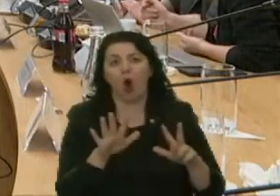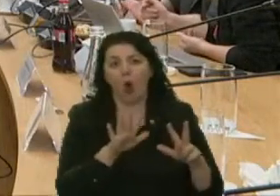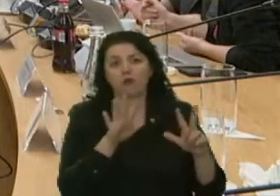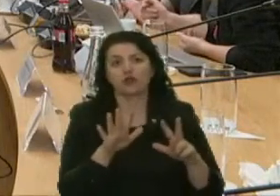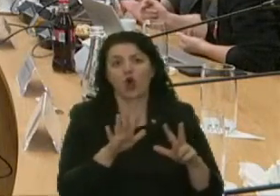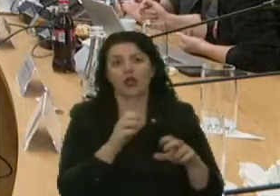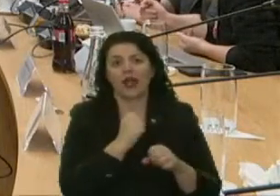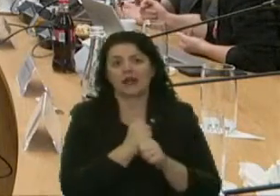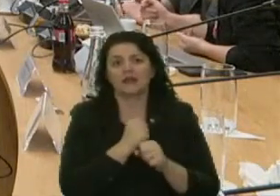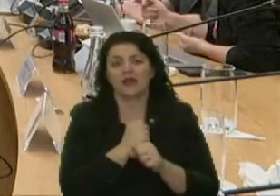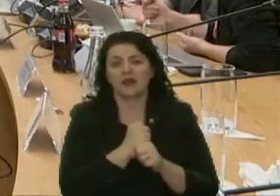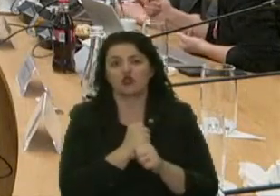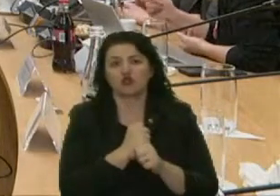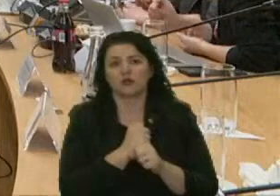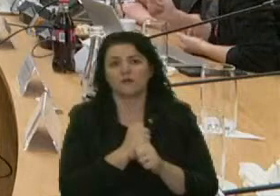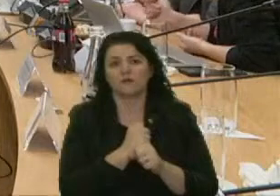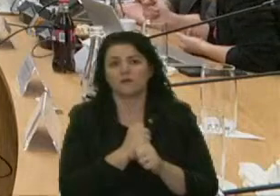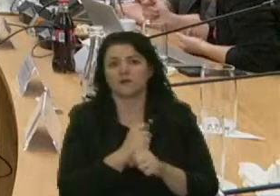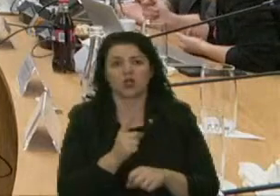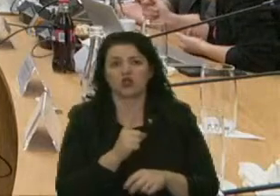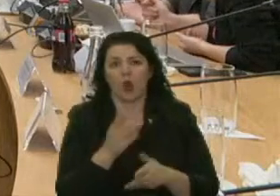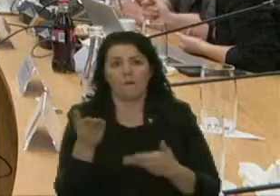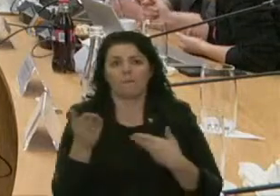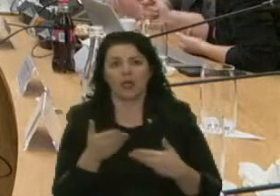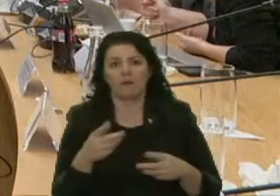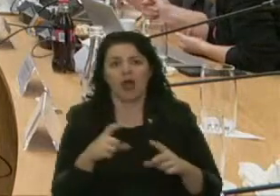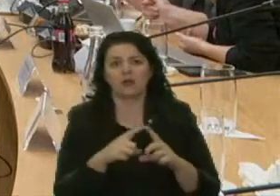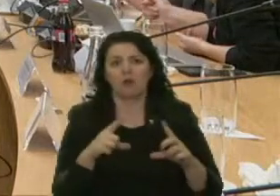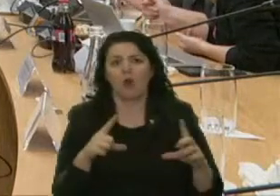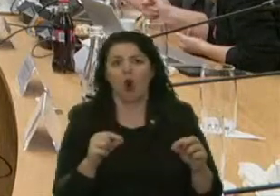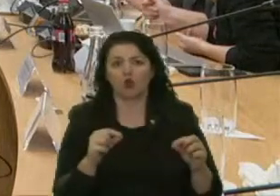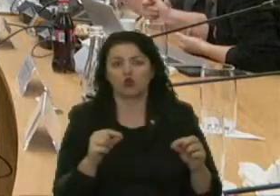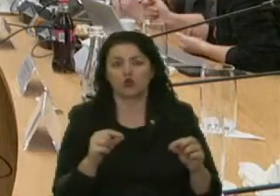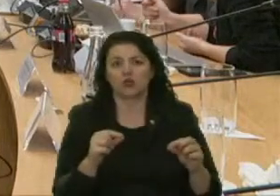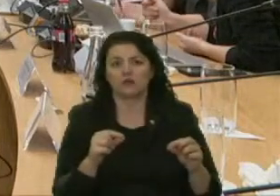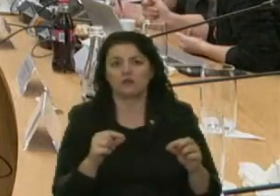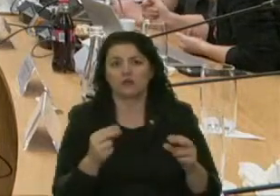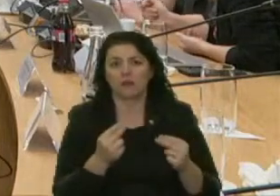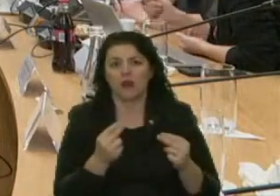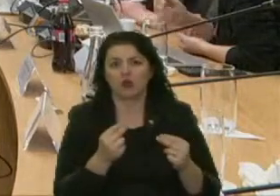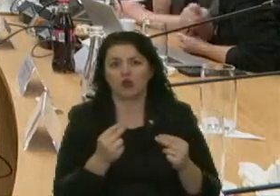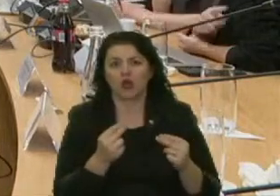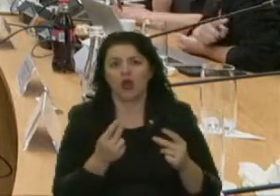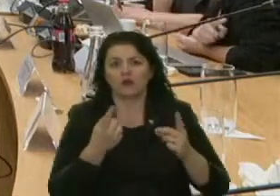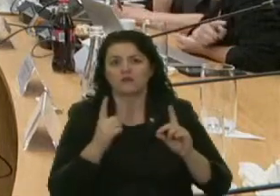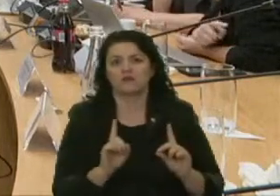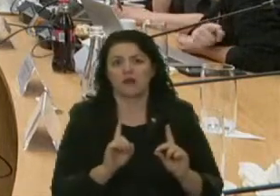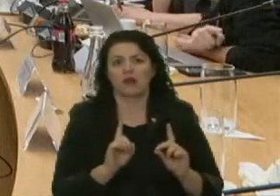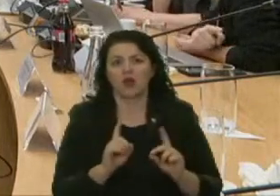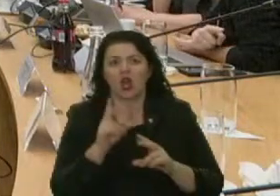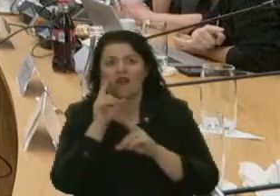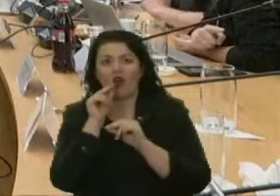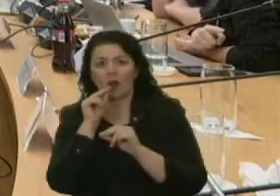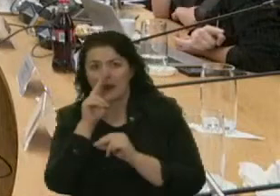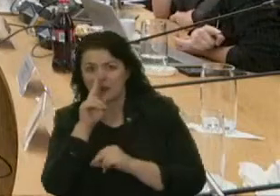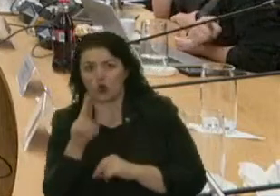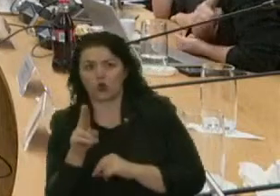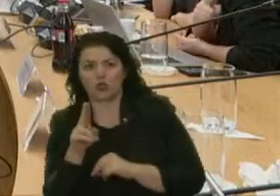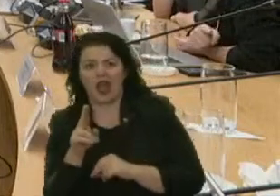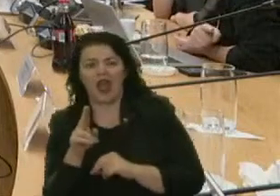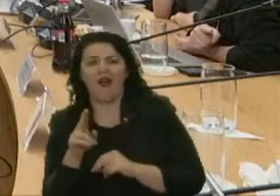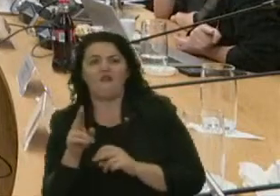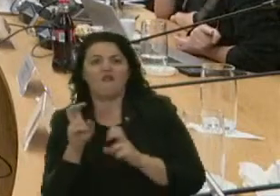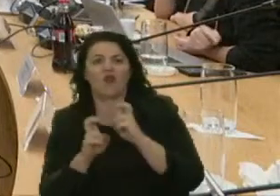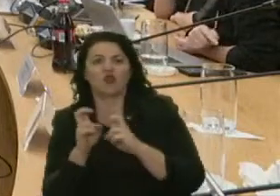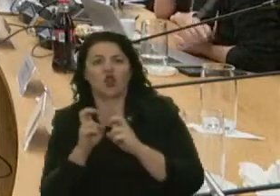la serviciu și nu primesc bonuri pentru că stau opt ore la serviciu și încep să vorbească urât de funcționarii publici